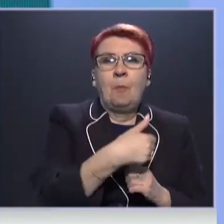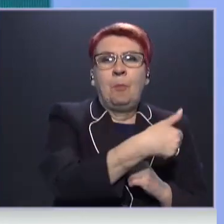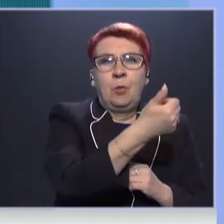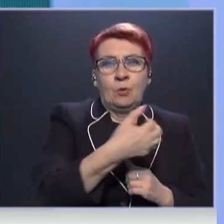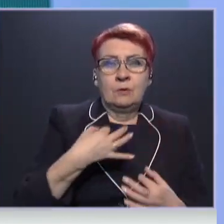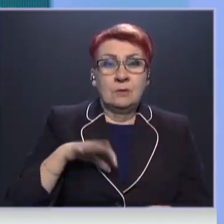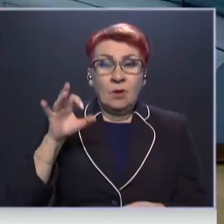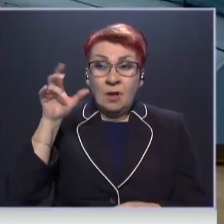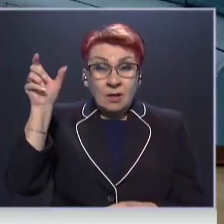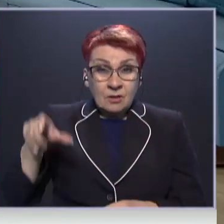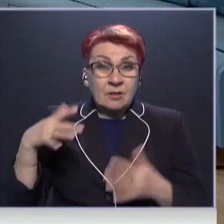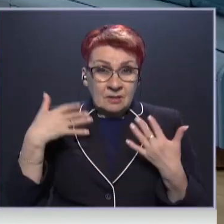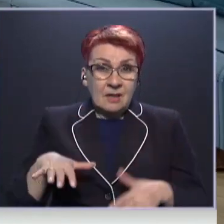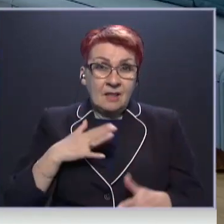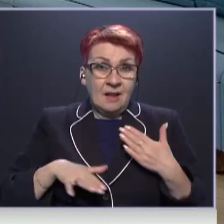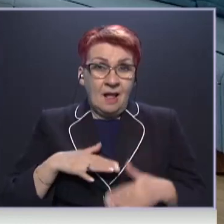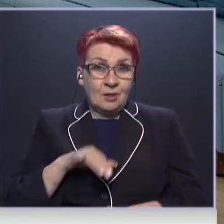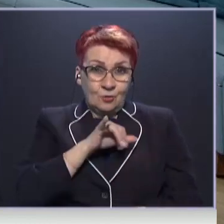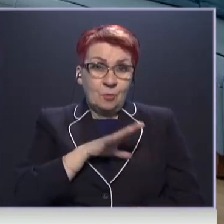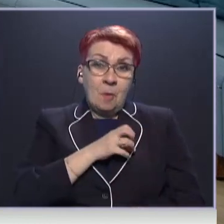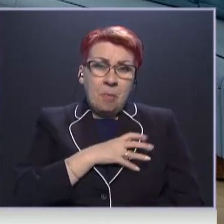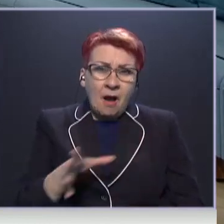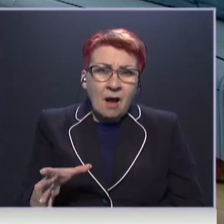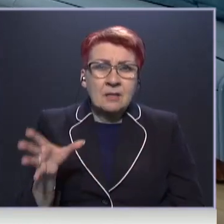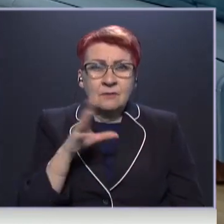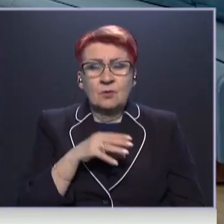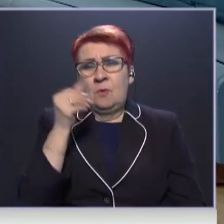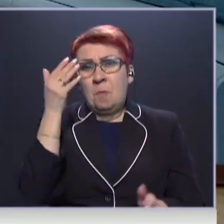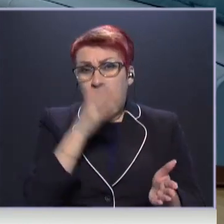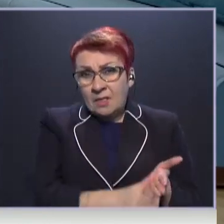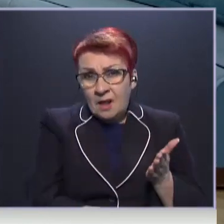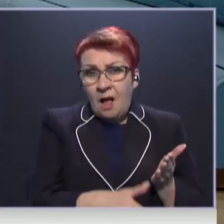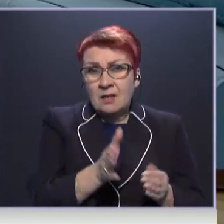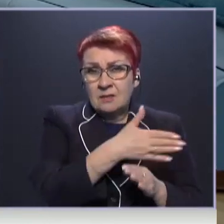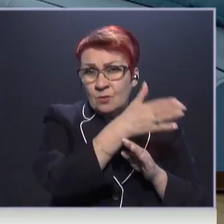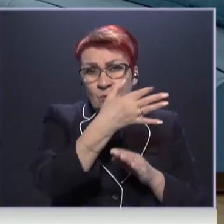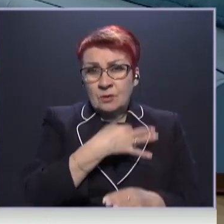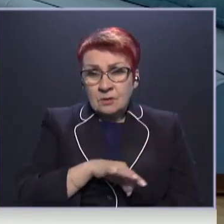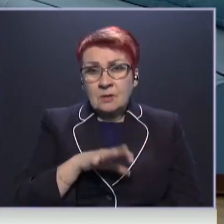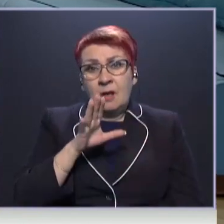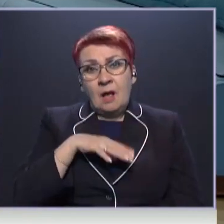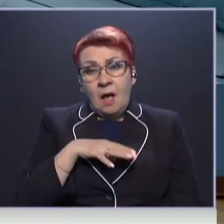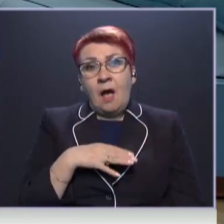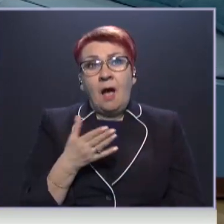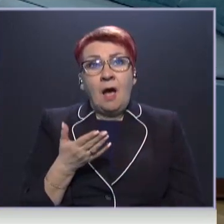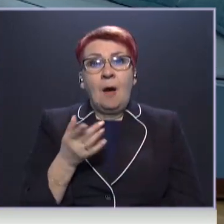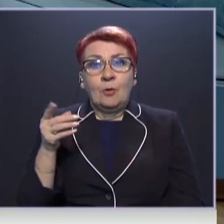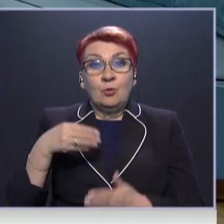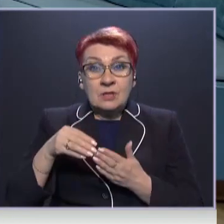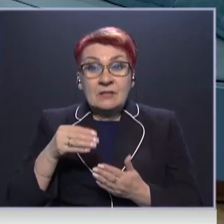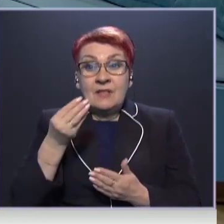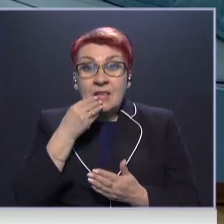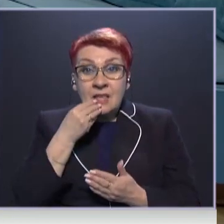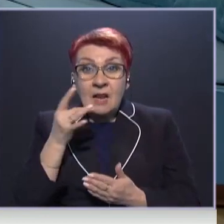всю радость в жизни. Какая у него радость была? Все богатство он расточил, а потом даже не мог насытиться рожками, которые свиньи ели.